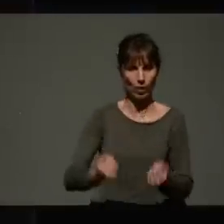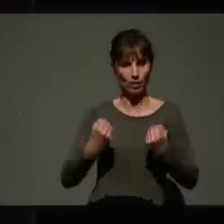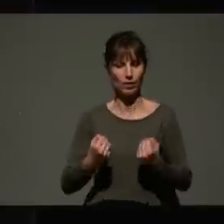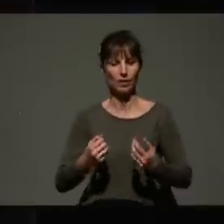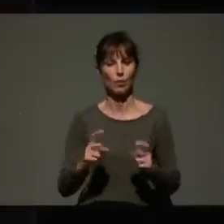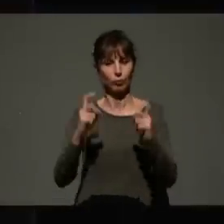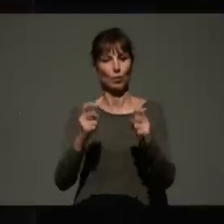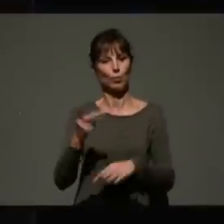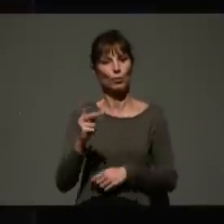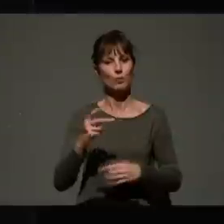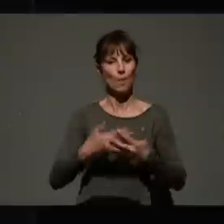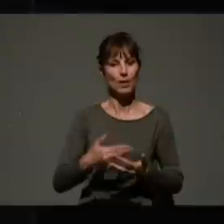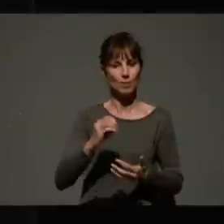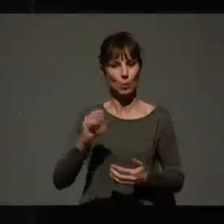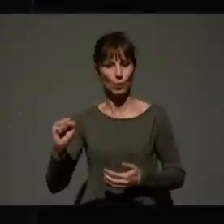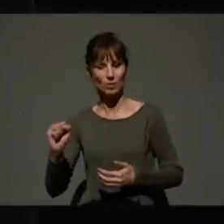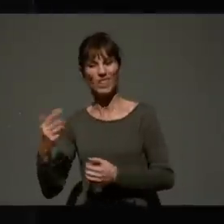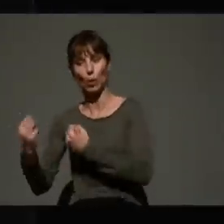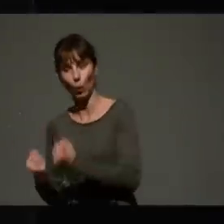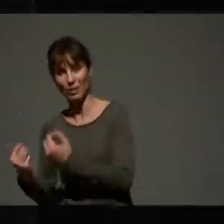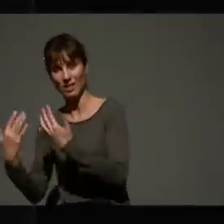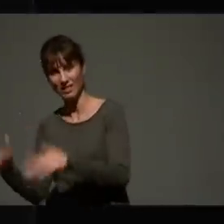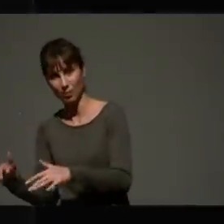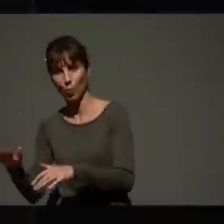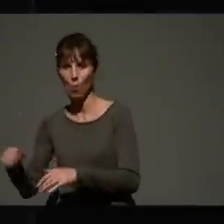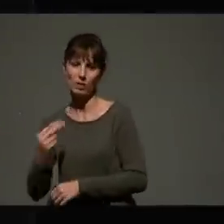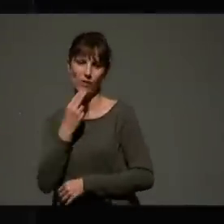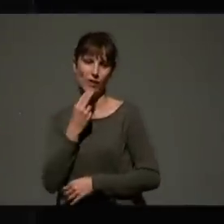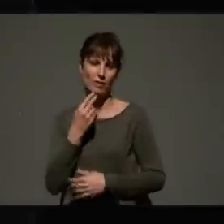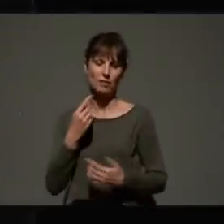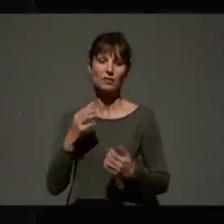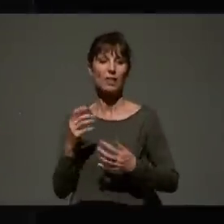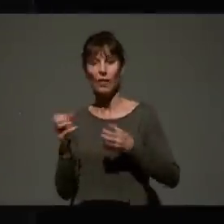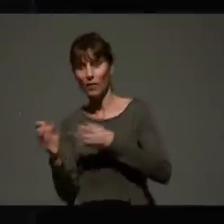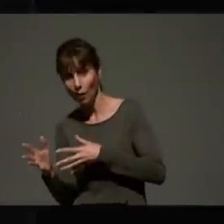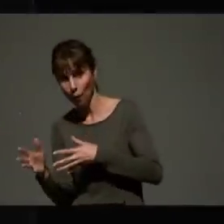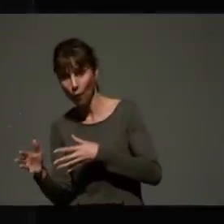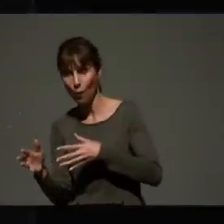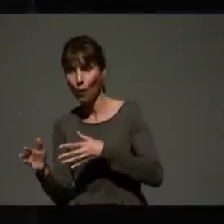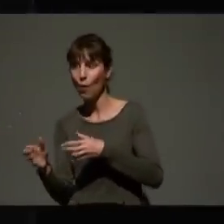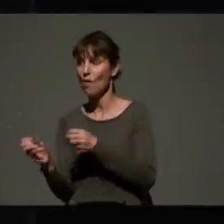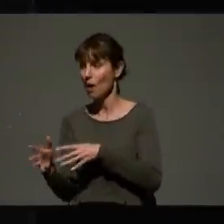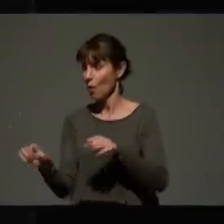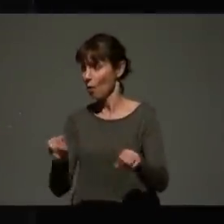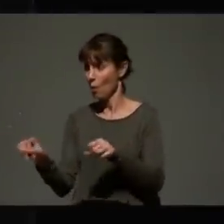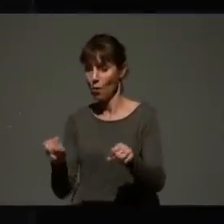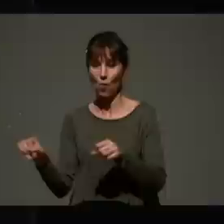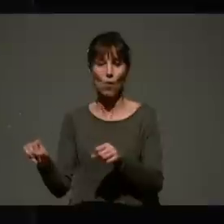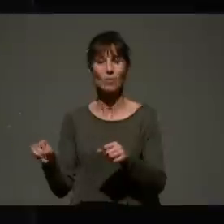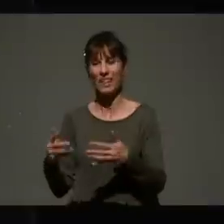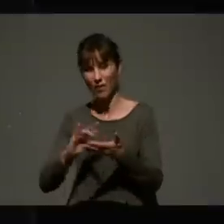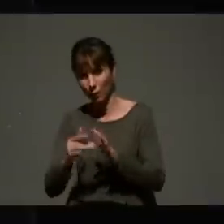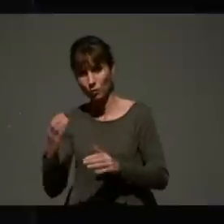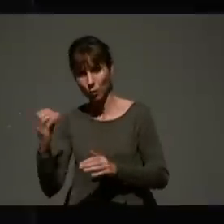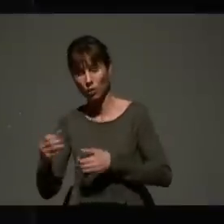Si on fait uniquement de la course à pied, c'est déjà moins efficace. Si on ne fait que du vélo, mais Sandra a fait du vélo et elle court, ça va. Si on ne fait que du